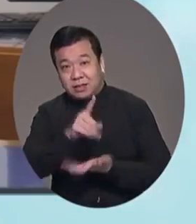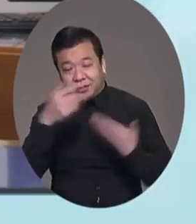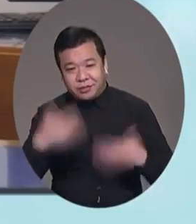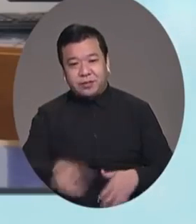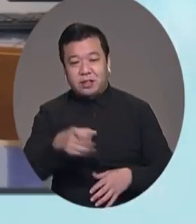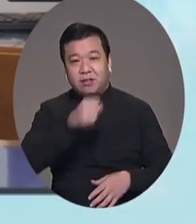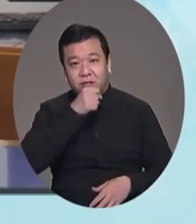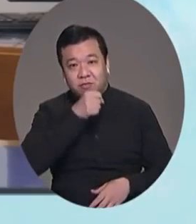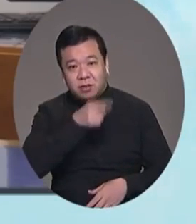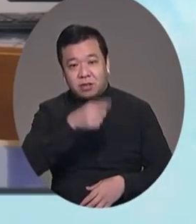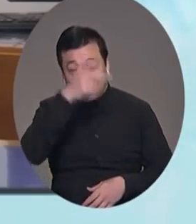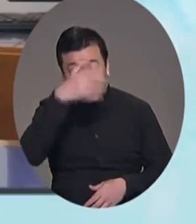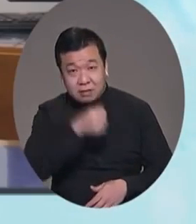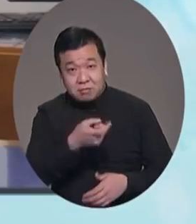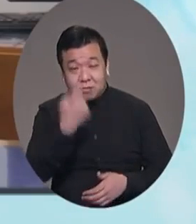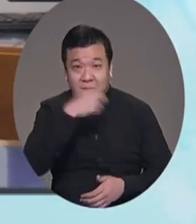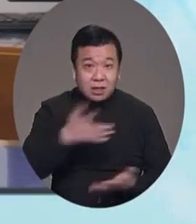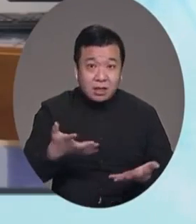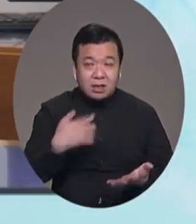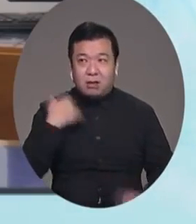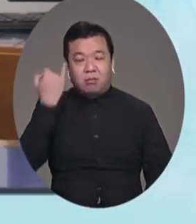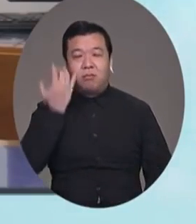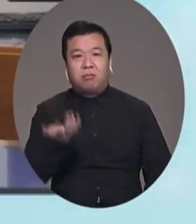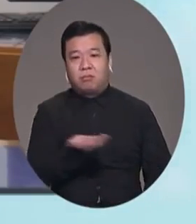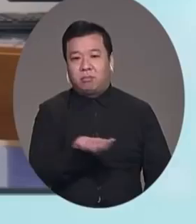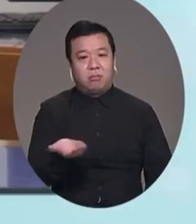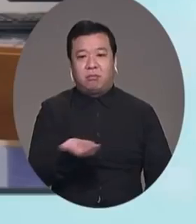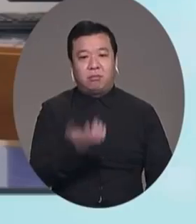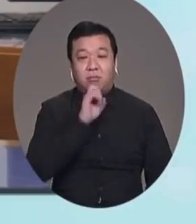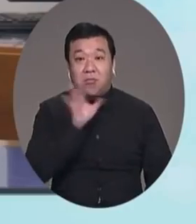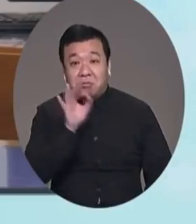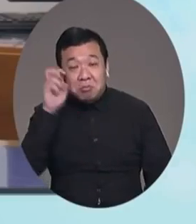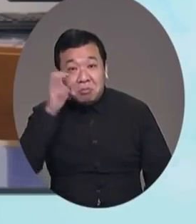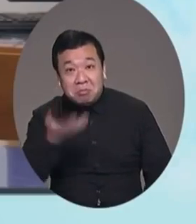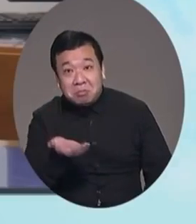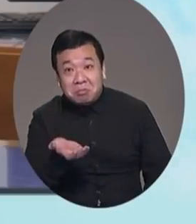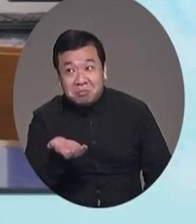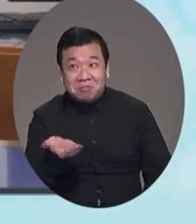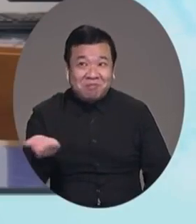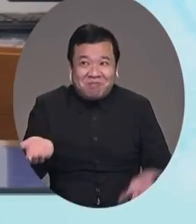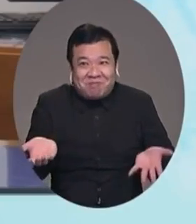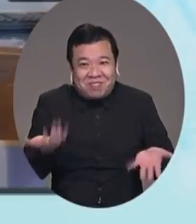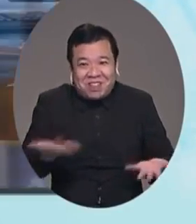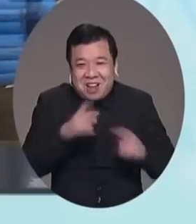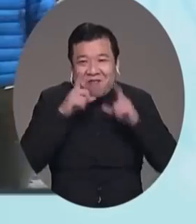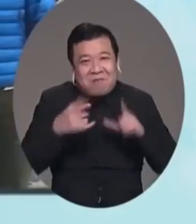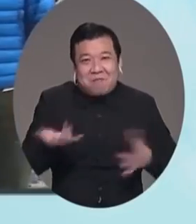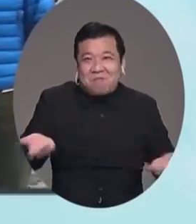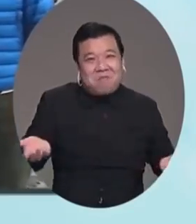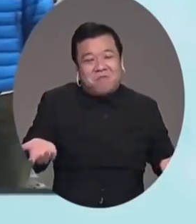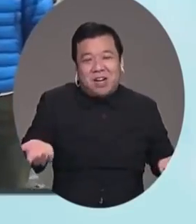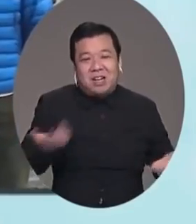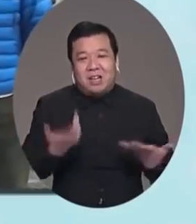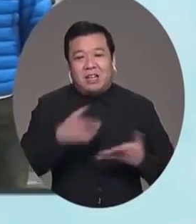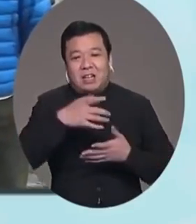果你要訪問當時嘅行政長官係邊個？咁其實有冇諗過咧？我都唔可以話俾你聽。 對於特